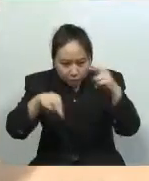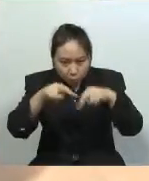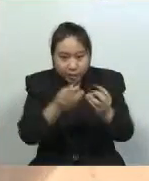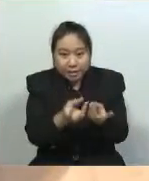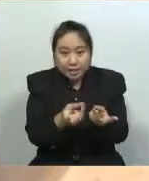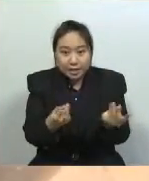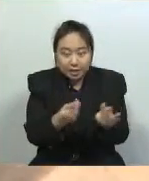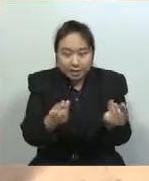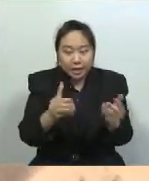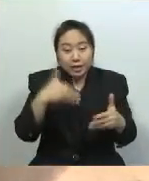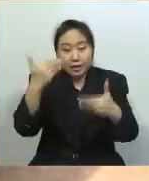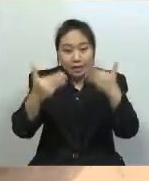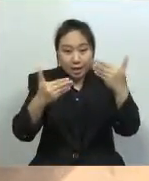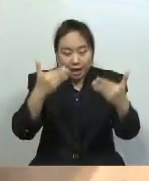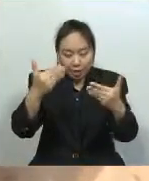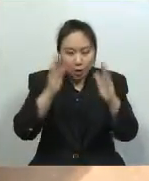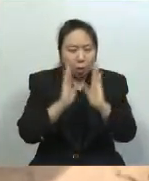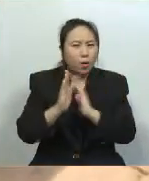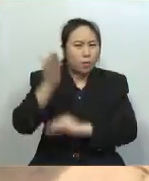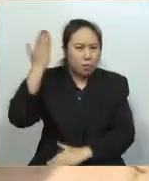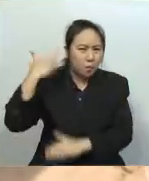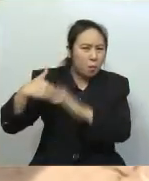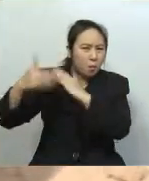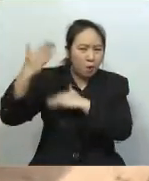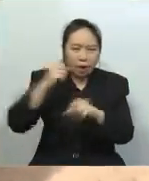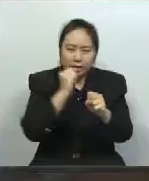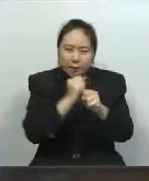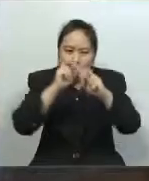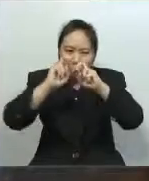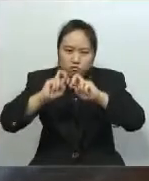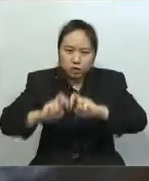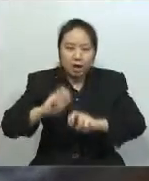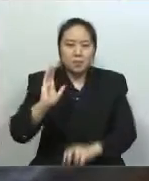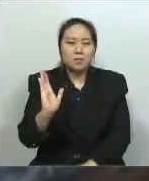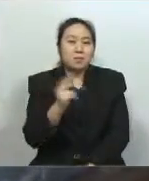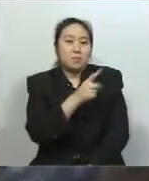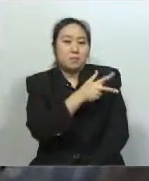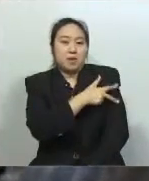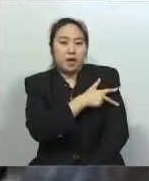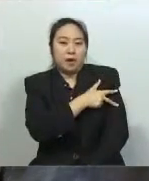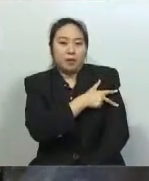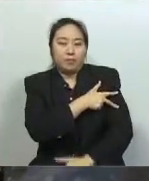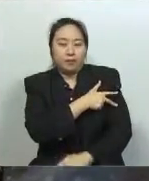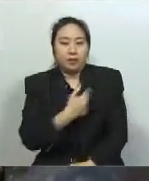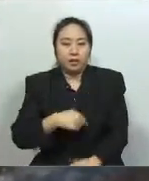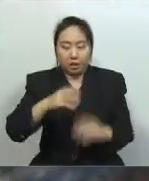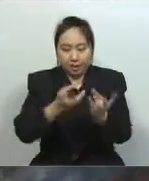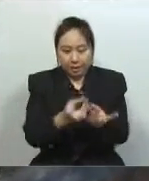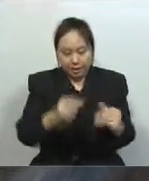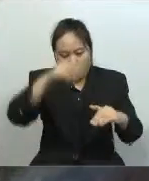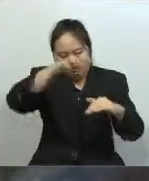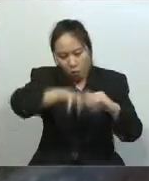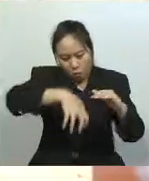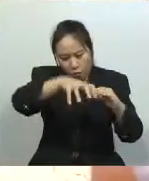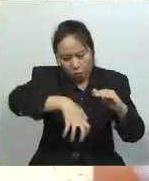ชั้นดินและกิจกรรมของผู้คนในอดีตเพื่อที่จะทำวิทยานิพนธ์ปริญญาเอกขณะที่ขุดชั้นดินลึกล